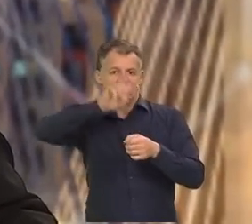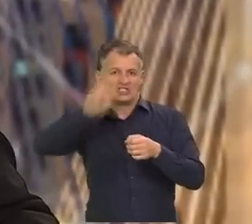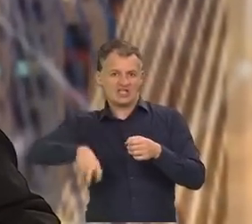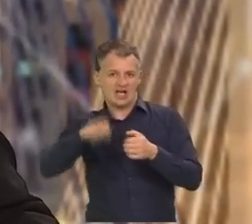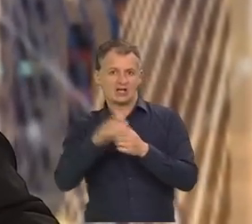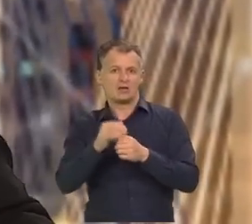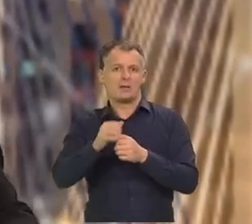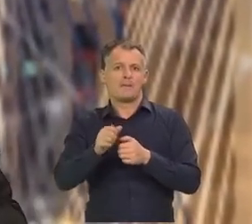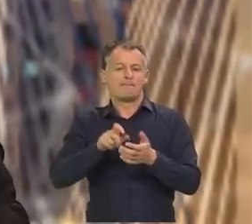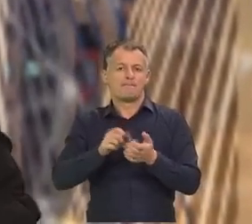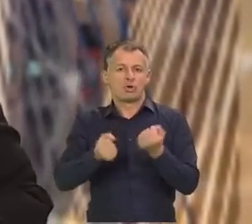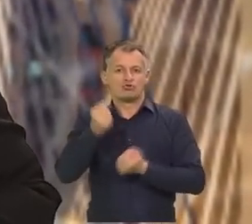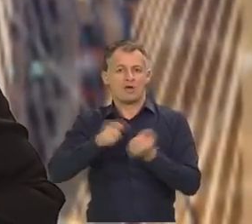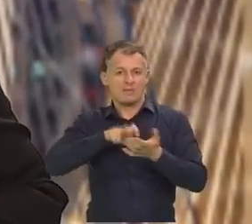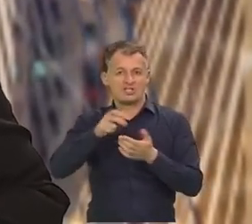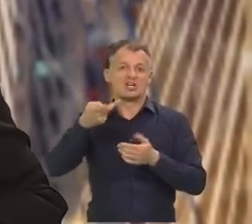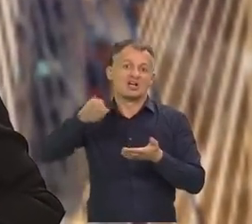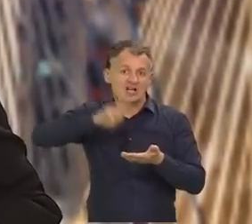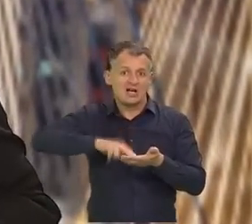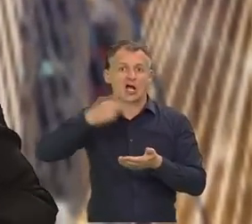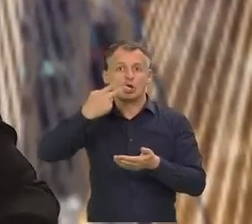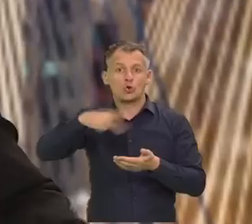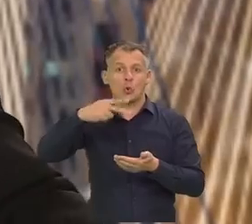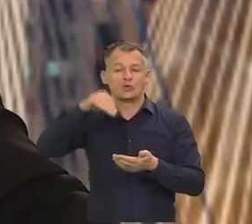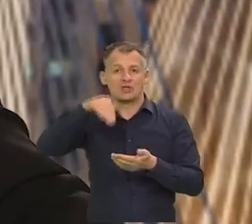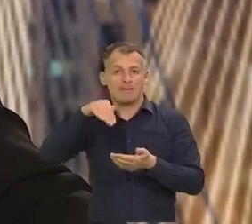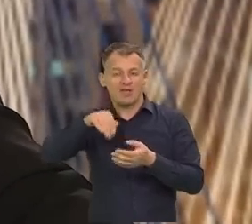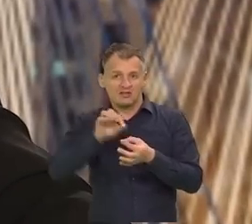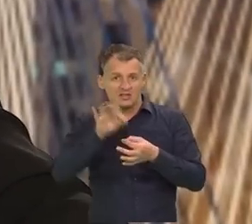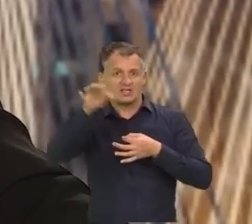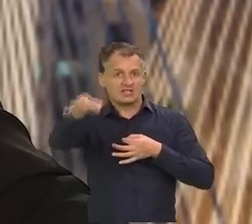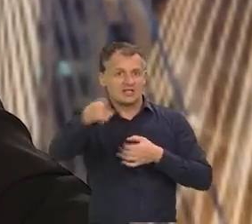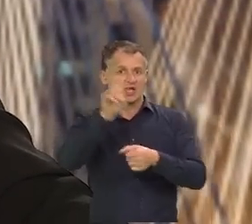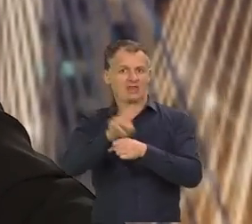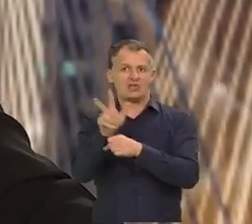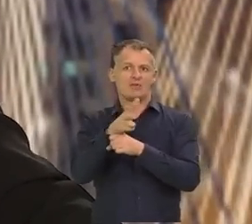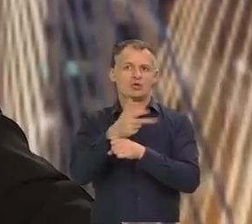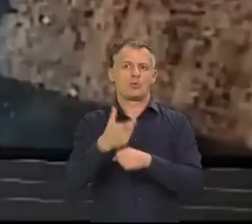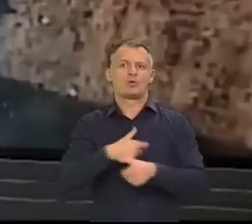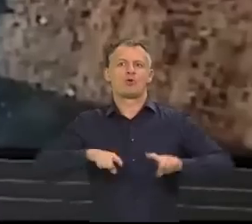încă 200 de metri. Avertizez, urmează imagini și detalii cu un puternic impact emoțional.